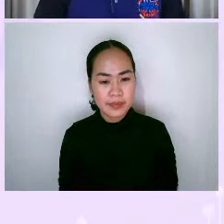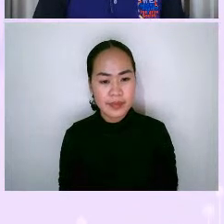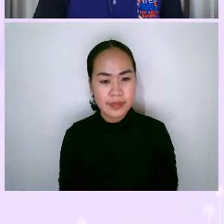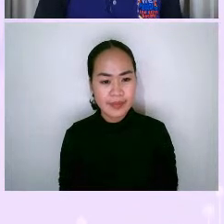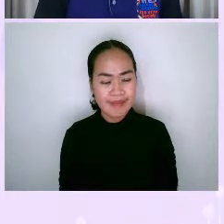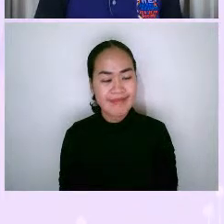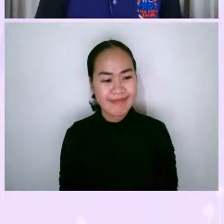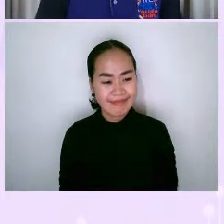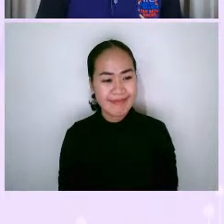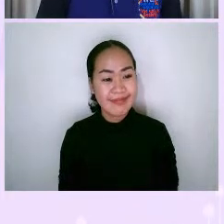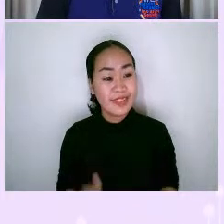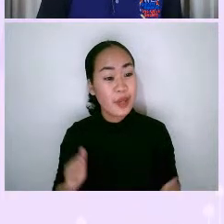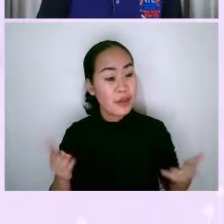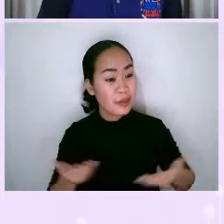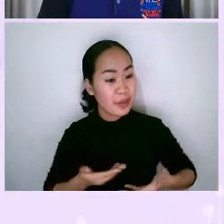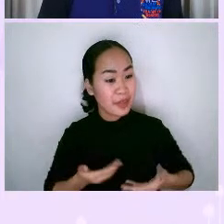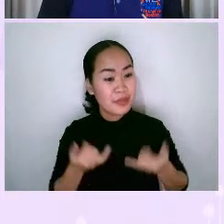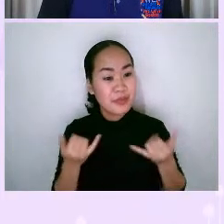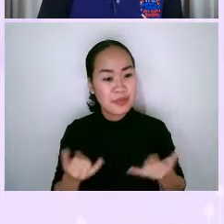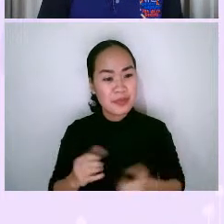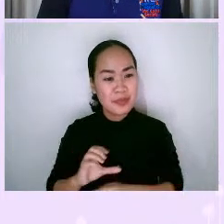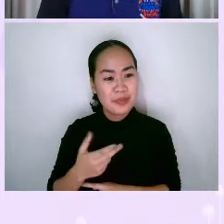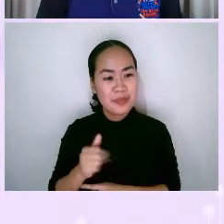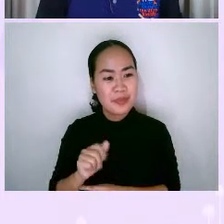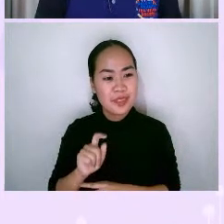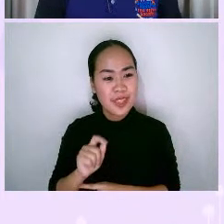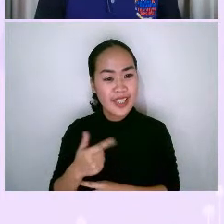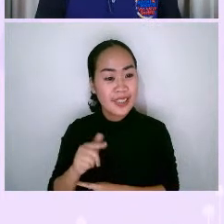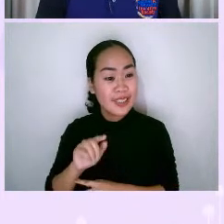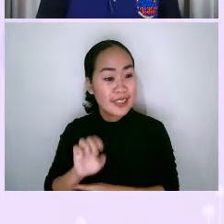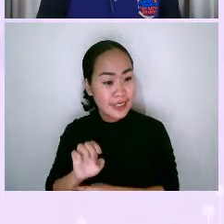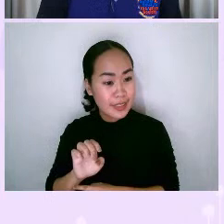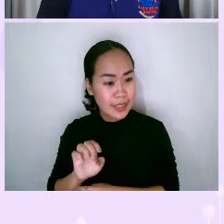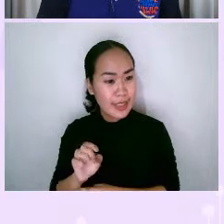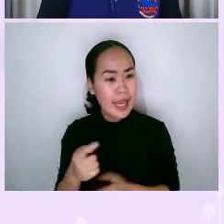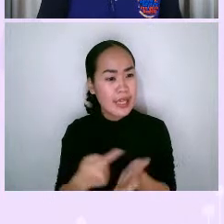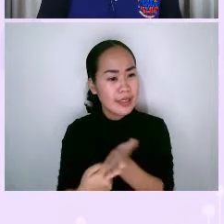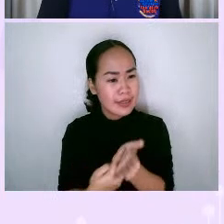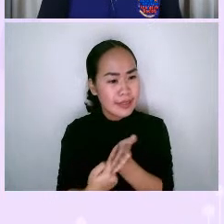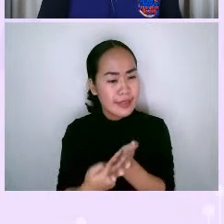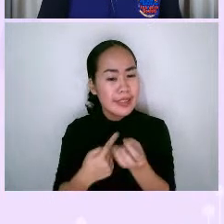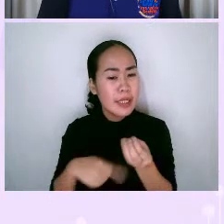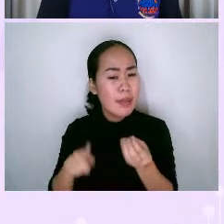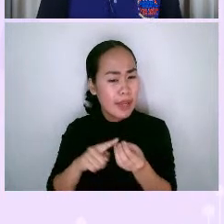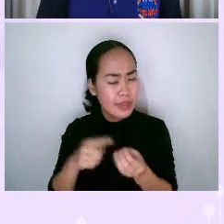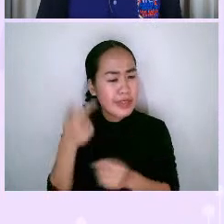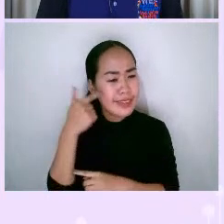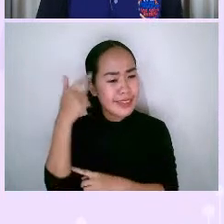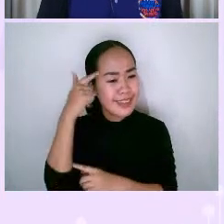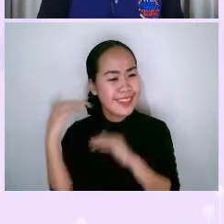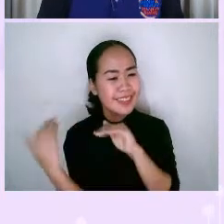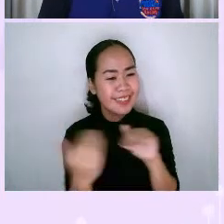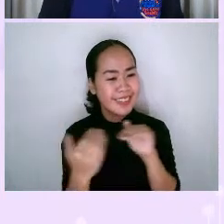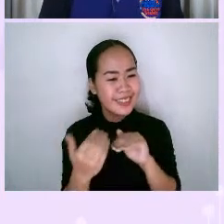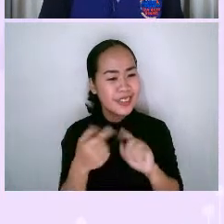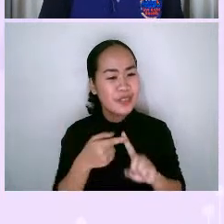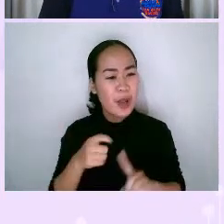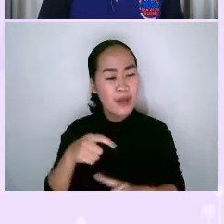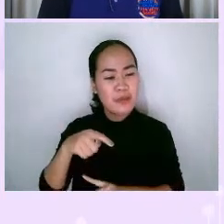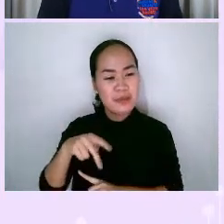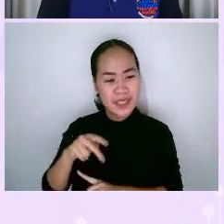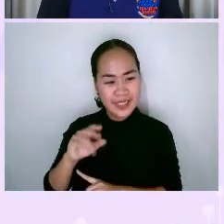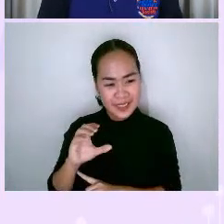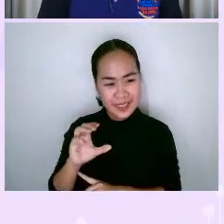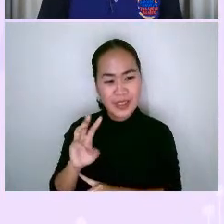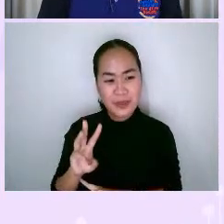Again, we welcome you to Chat GE Talk About Gender Equality, hatid sa inyo ng Philippine Commission on Women. Alam kong excited na